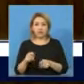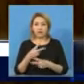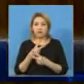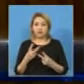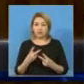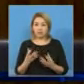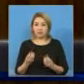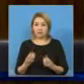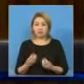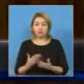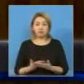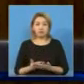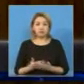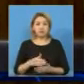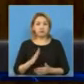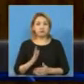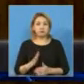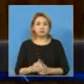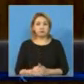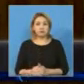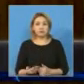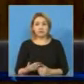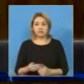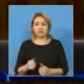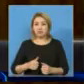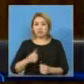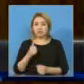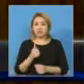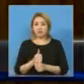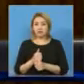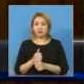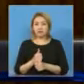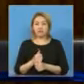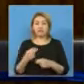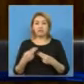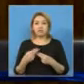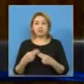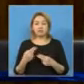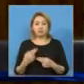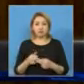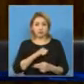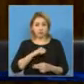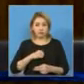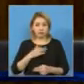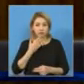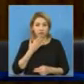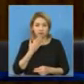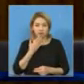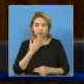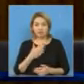біз әлі осы жылдан арылмай келеміз. Оған ең басты кедергі болып отырған негізінен өз